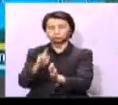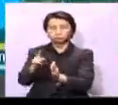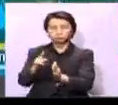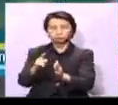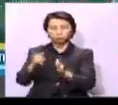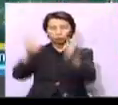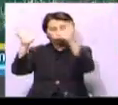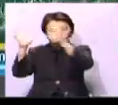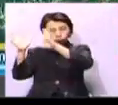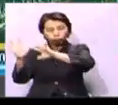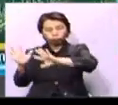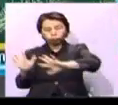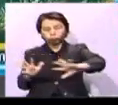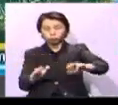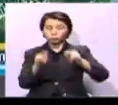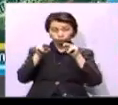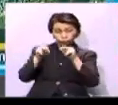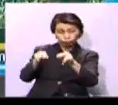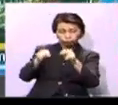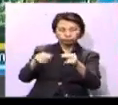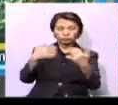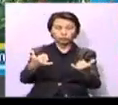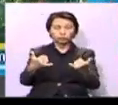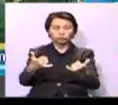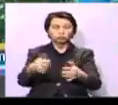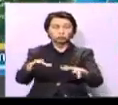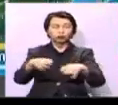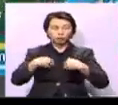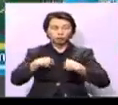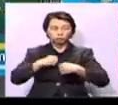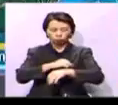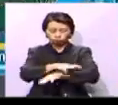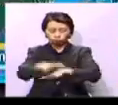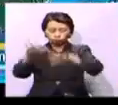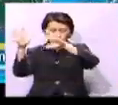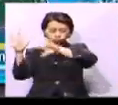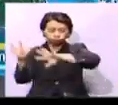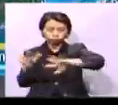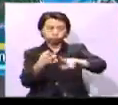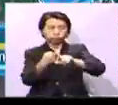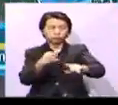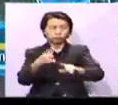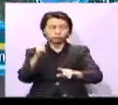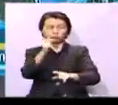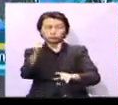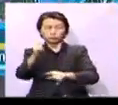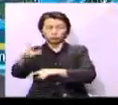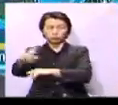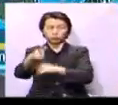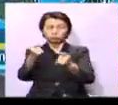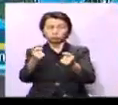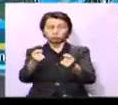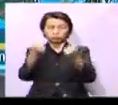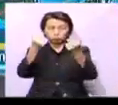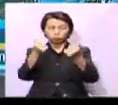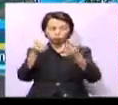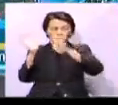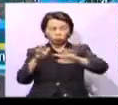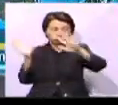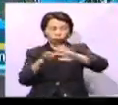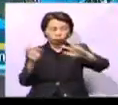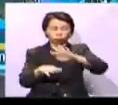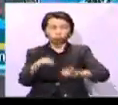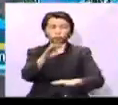carta angin dan dapat diperhatikan pada ketika ini kita menerima pengaruh angin daripada arah timur laut dengan kelajuan yang agak kencang